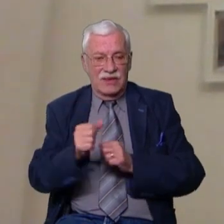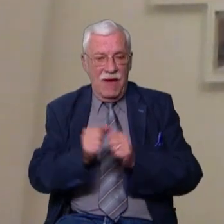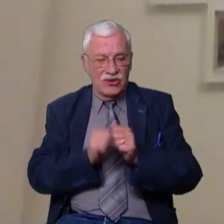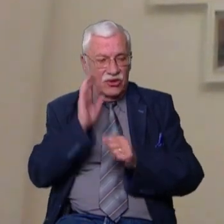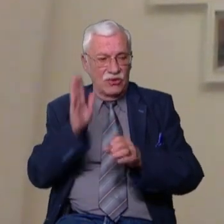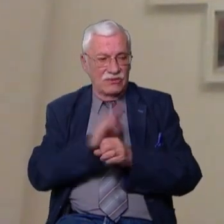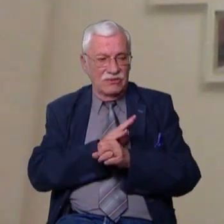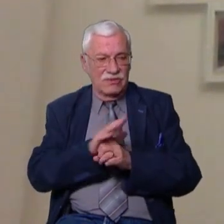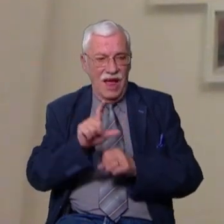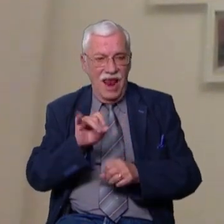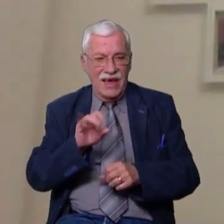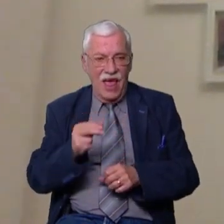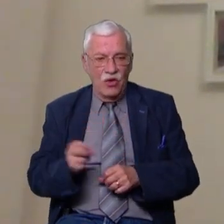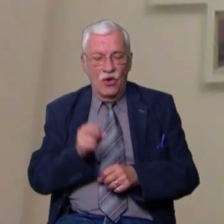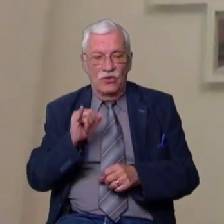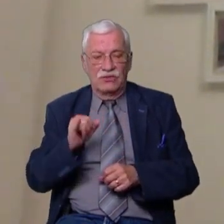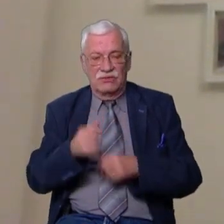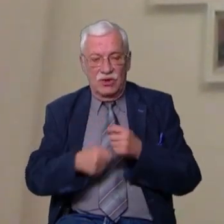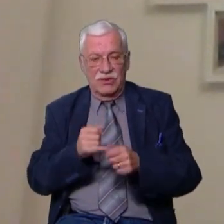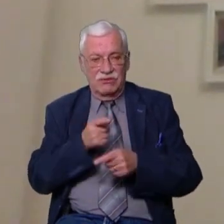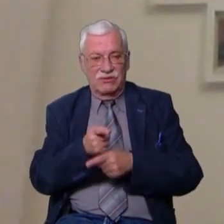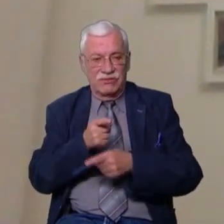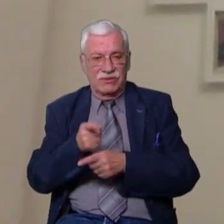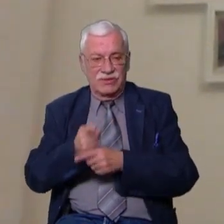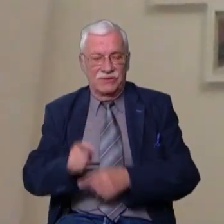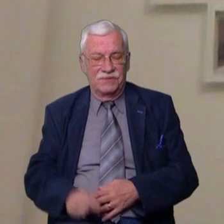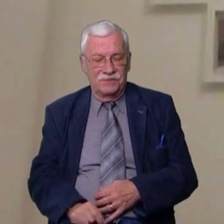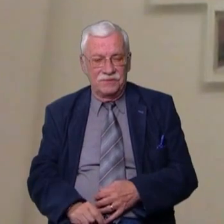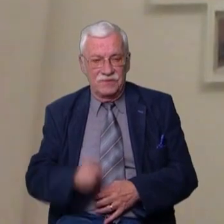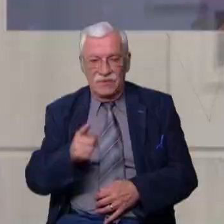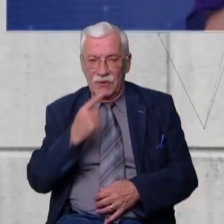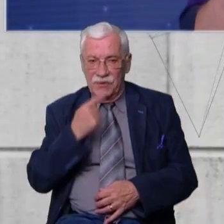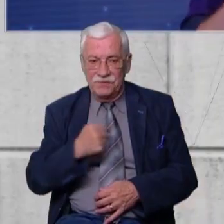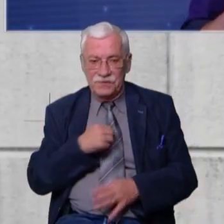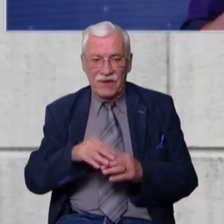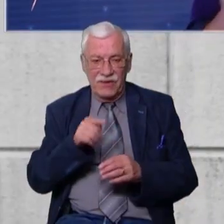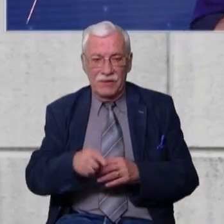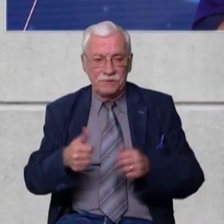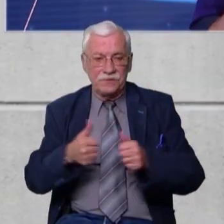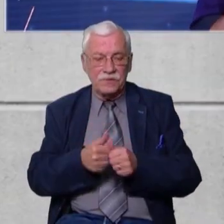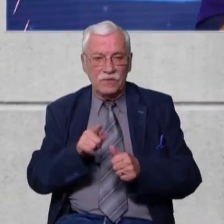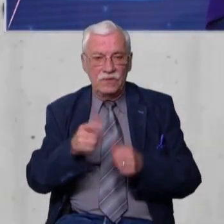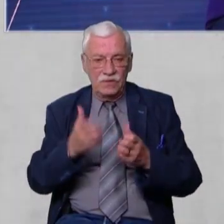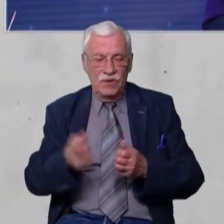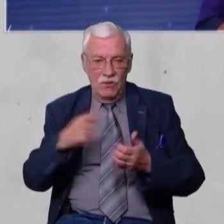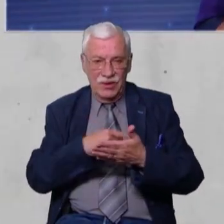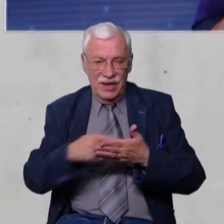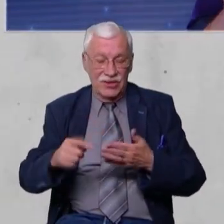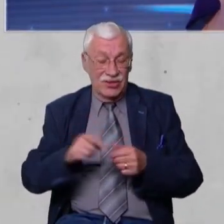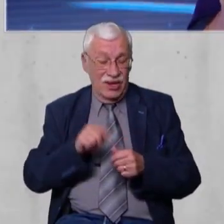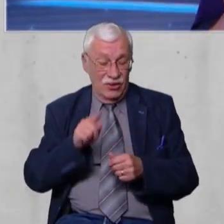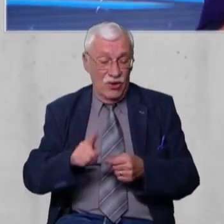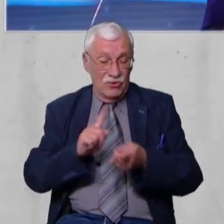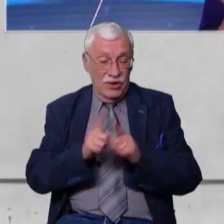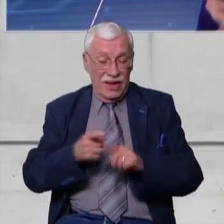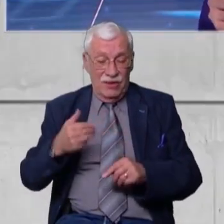legendą i robi i strzela rekord za rekordem. Rafale, powiedziałeś w tym spotkaniu i to chcę podkreślić, bo to spotkanie